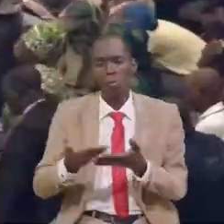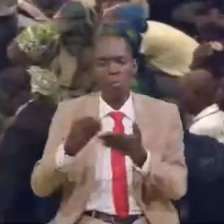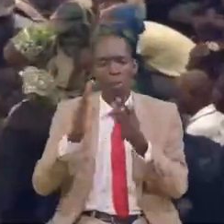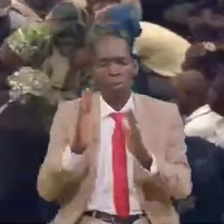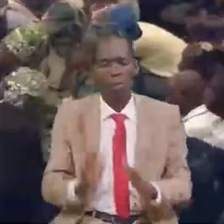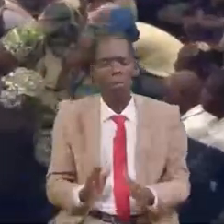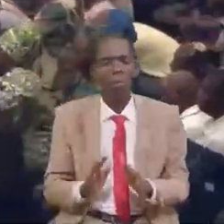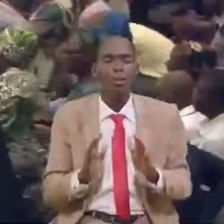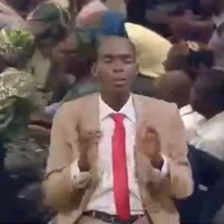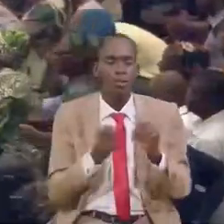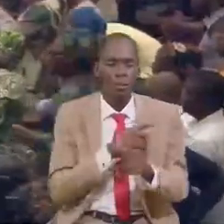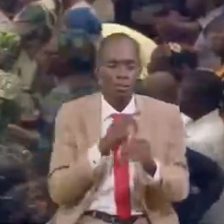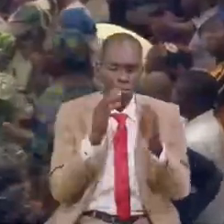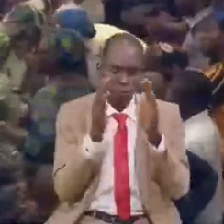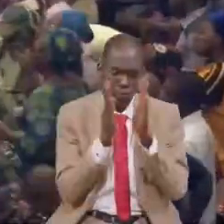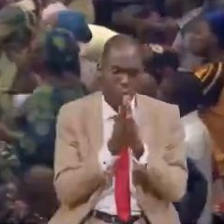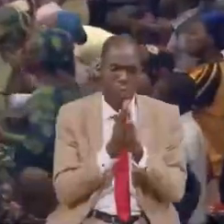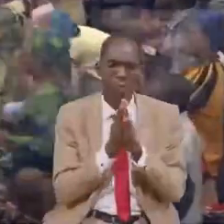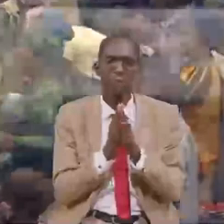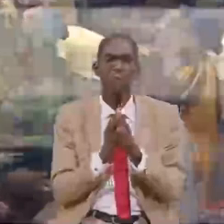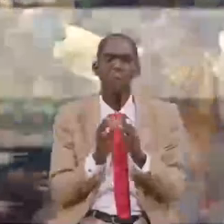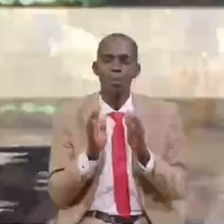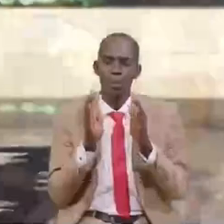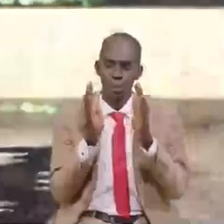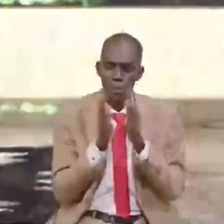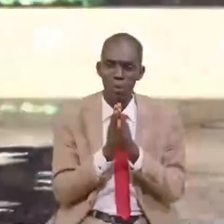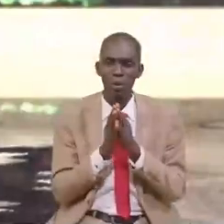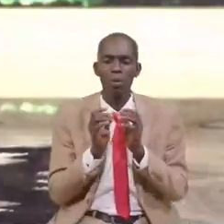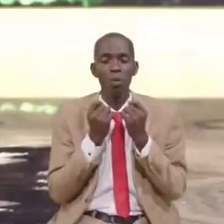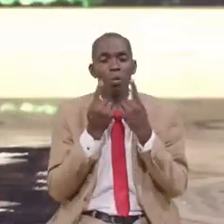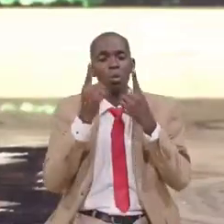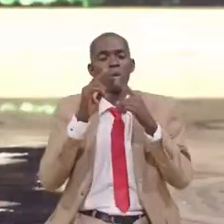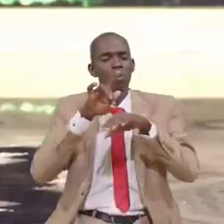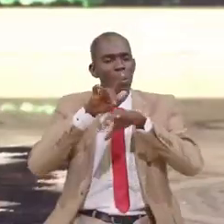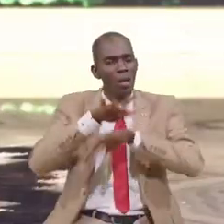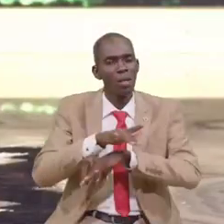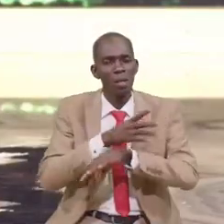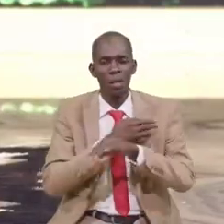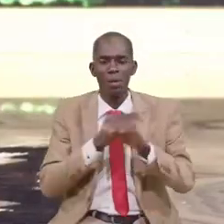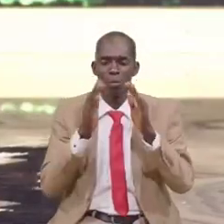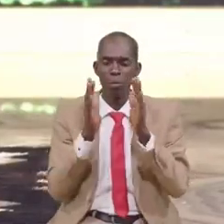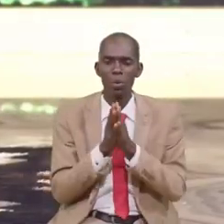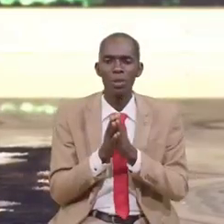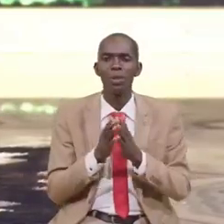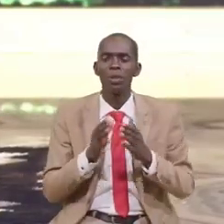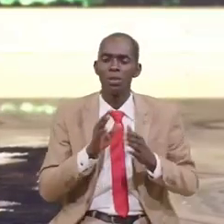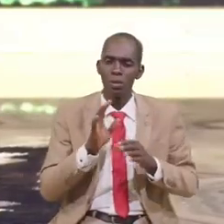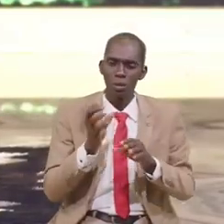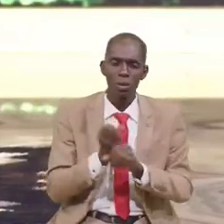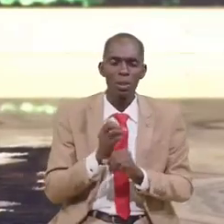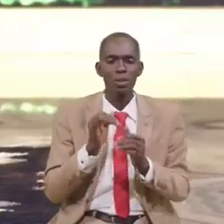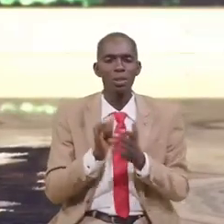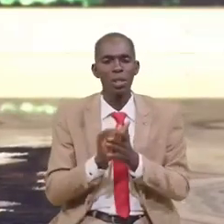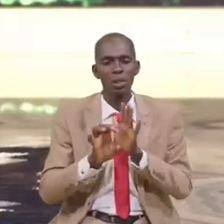Suivez le modèle de Christ. Levez-vous très tôt le matin et priez. Qu'il y ait un modèle de